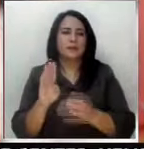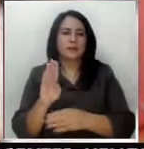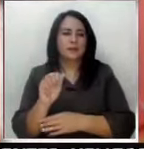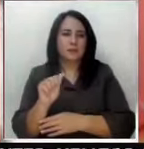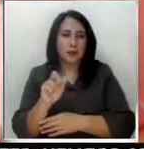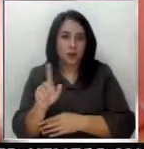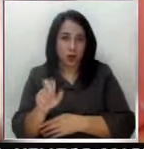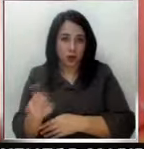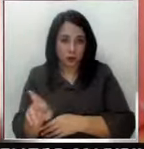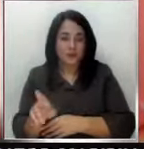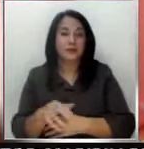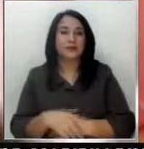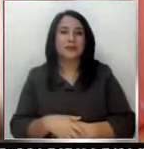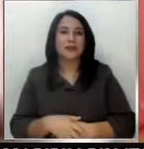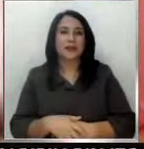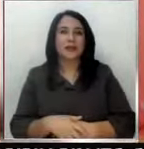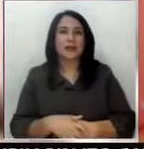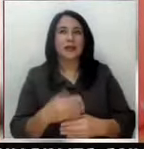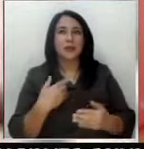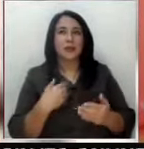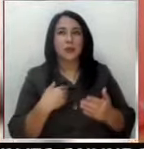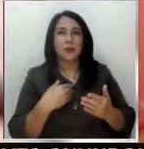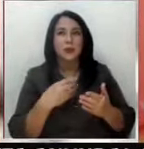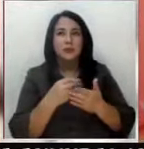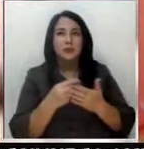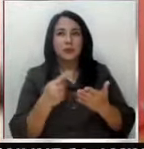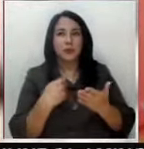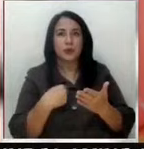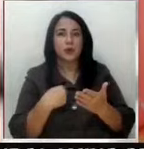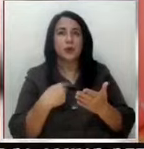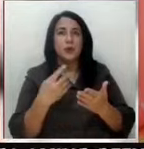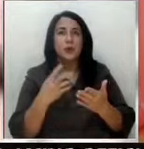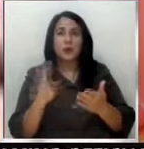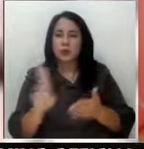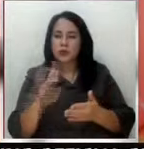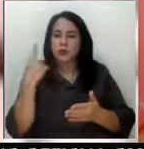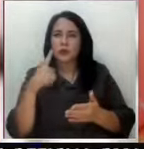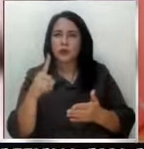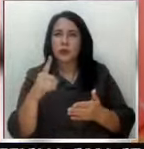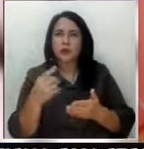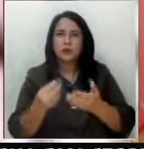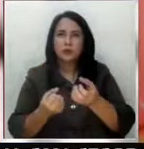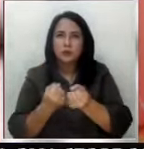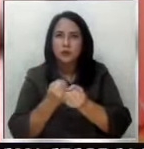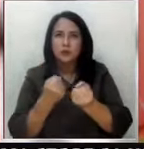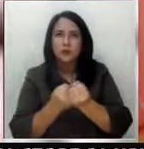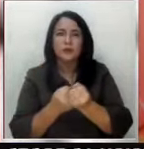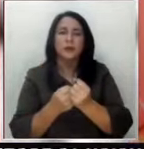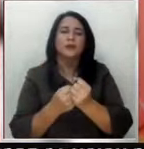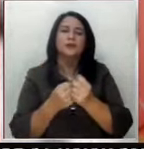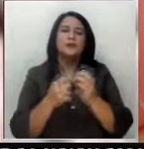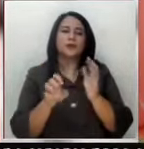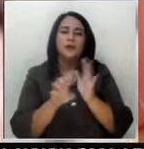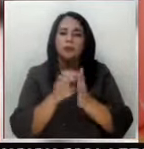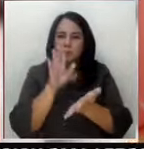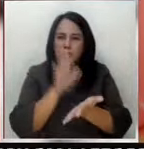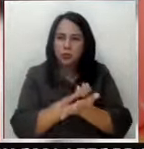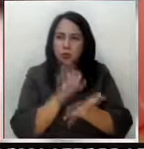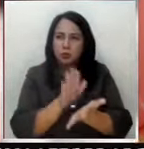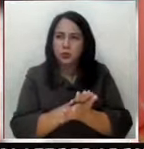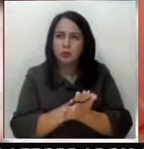Bazaar proceeds are usually used to fund mga school